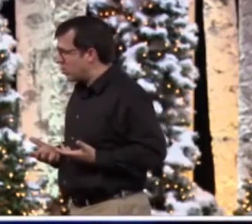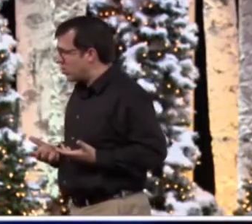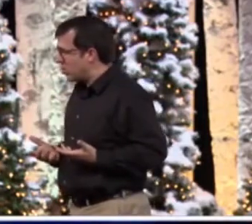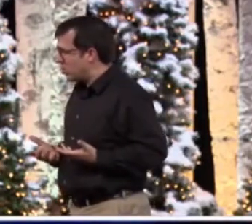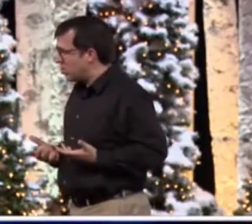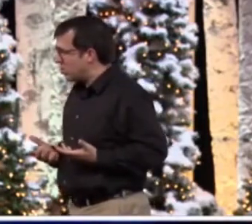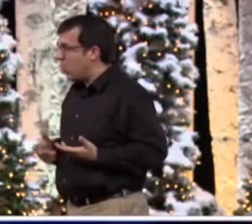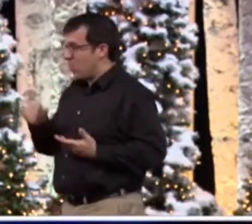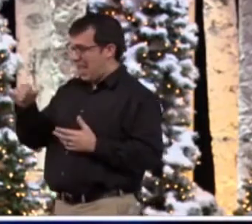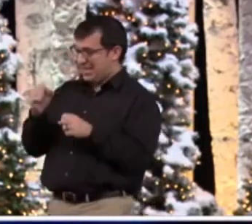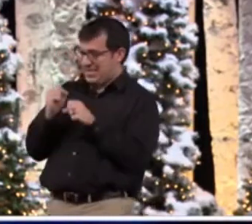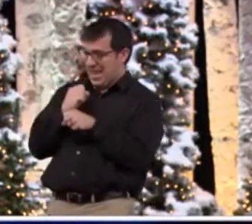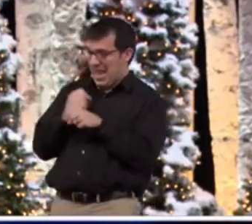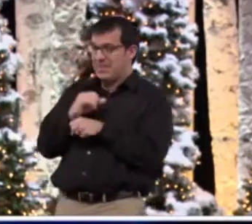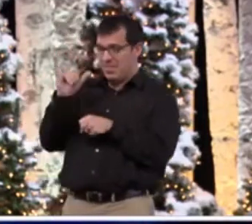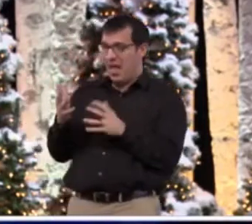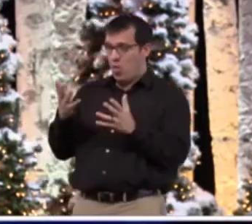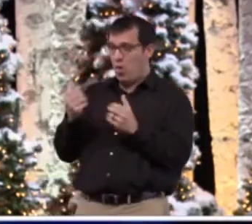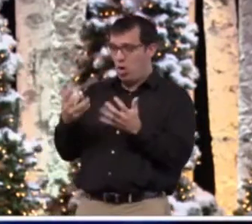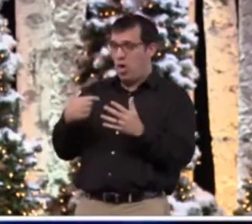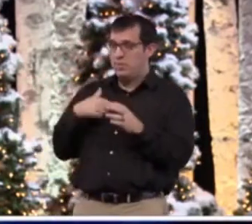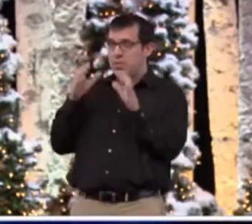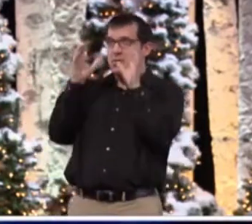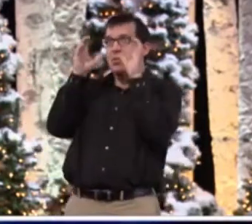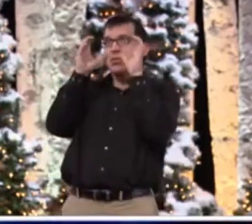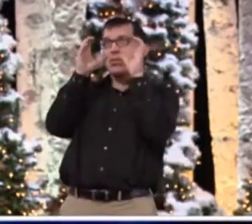यो तथ्याङ्कले मलाई रातमा जगाउँछ।